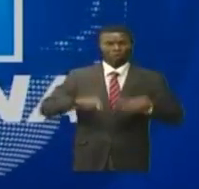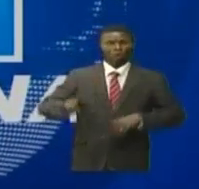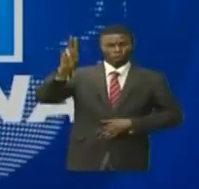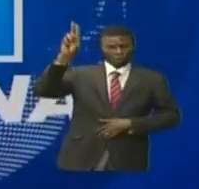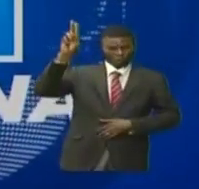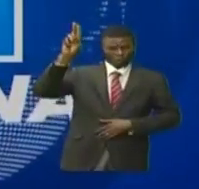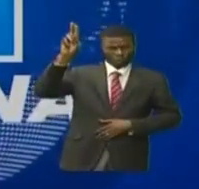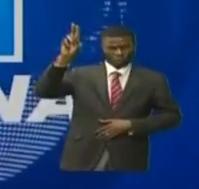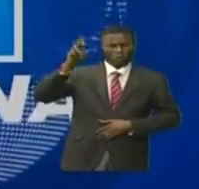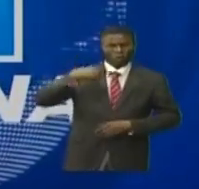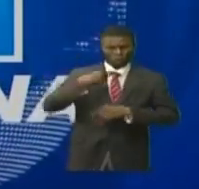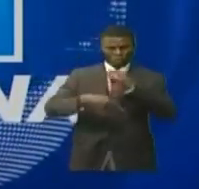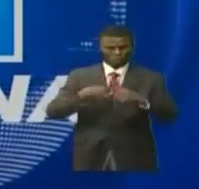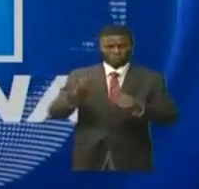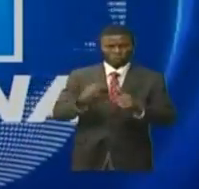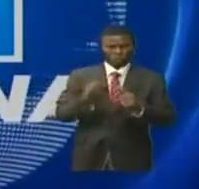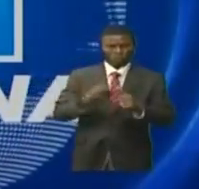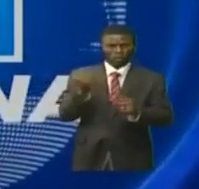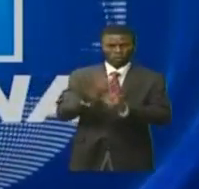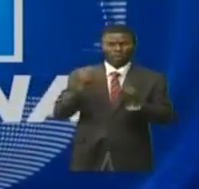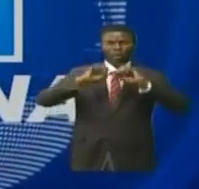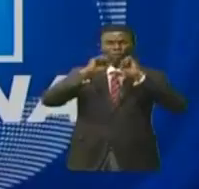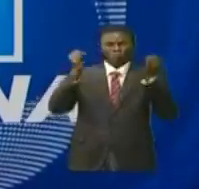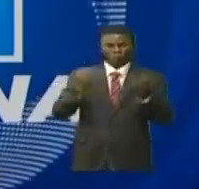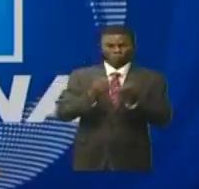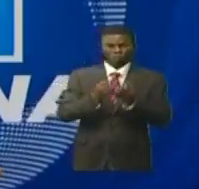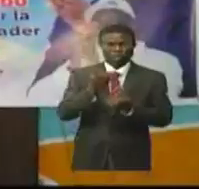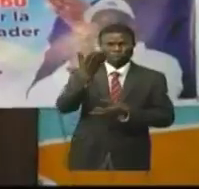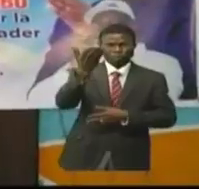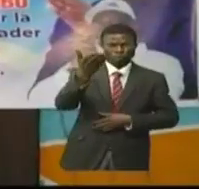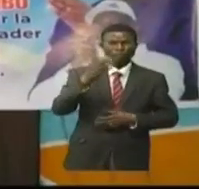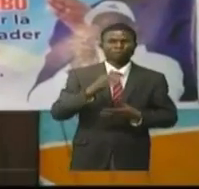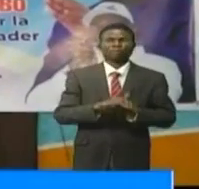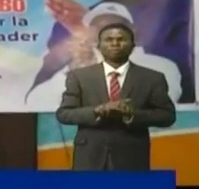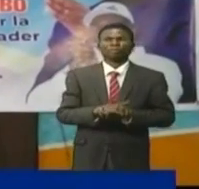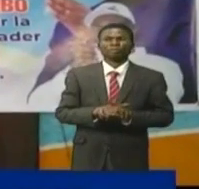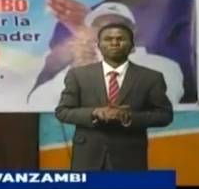qui se lance dans des actions sociales à lambica